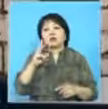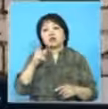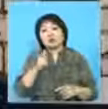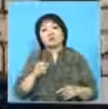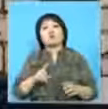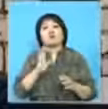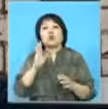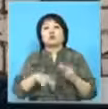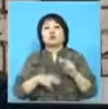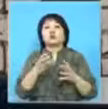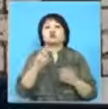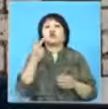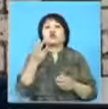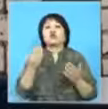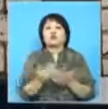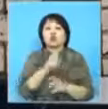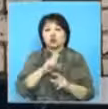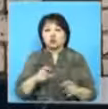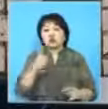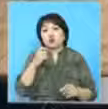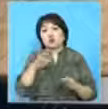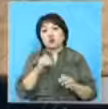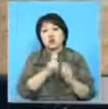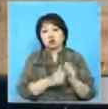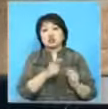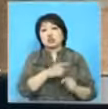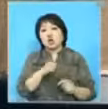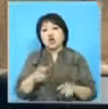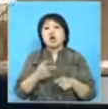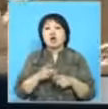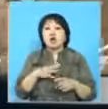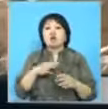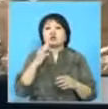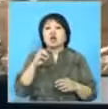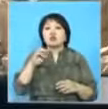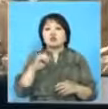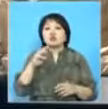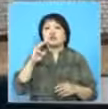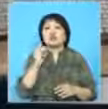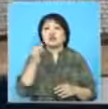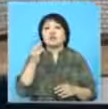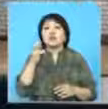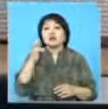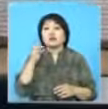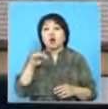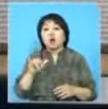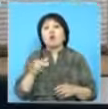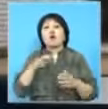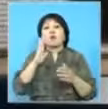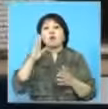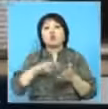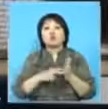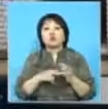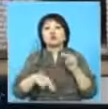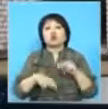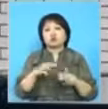районе начнется строительство еще двух новых школ на 100 мест каждая. В селах Жанасби и Шенбертал. А в будущем запланировано